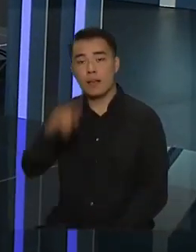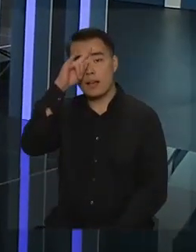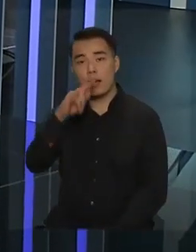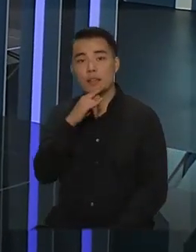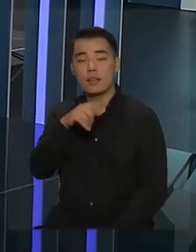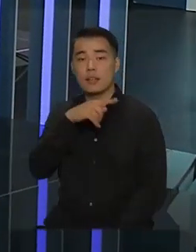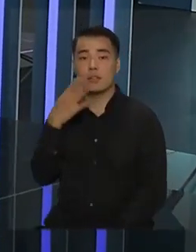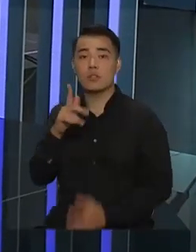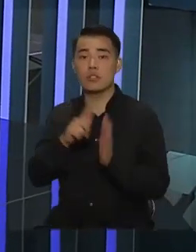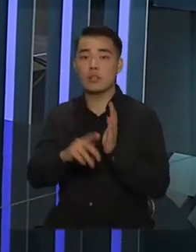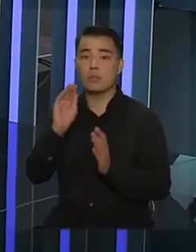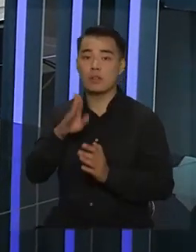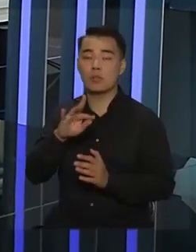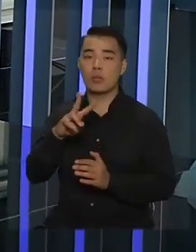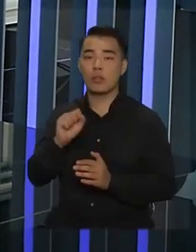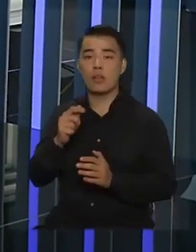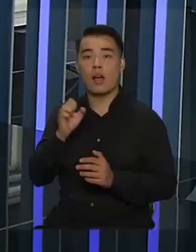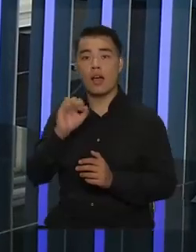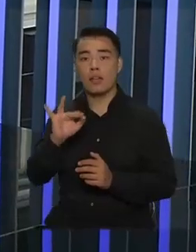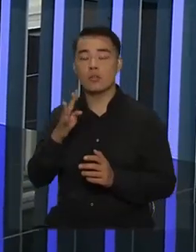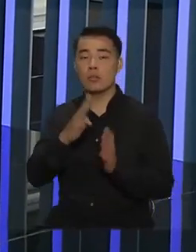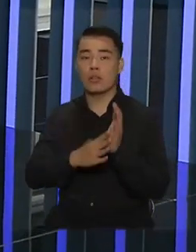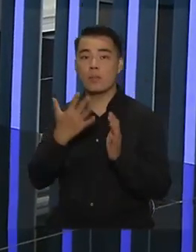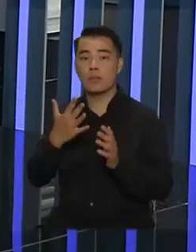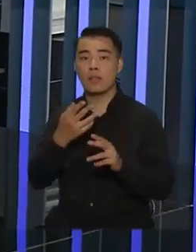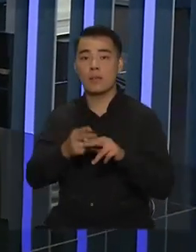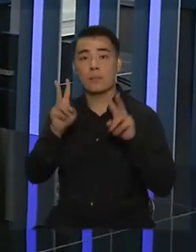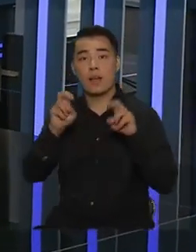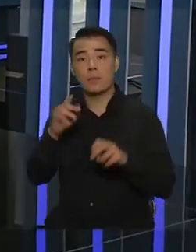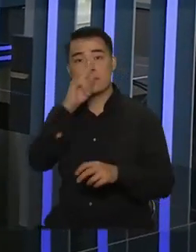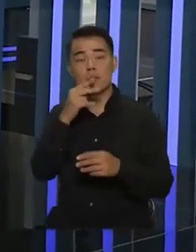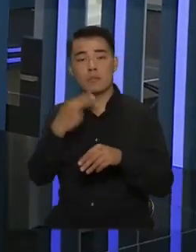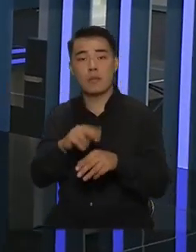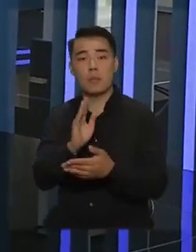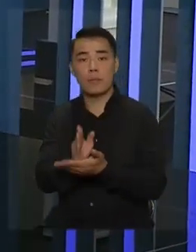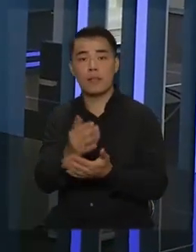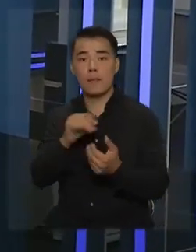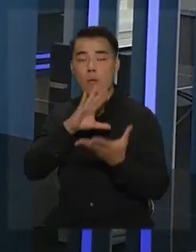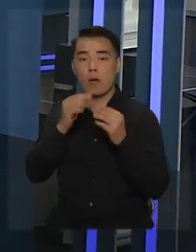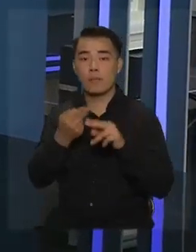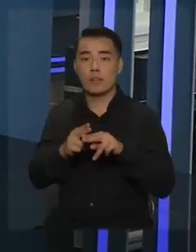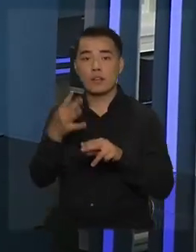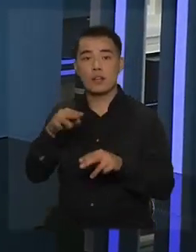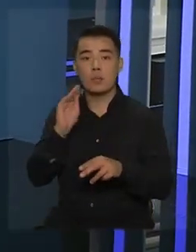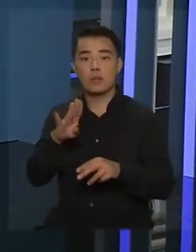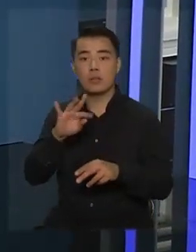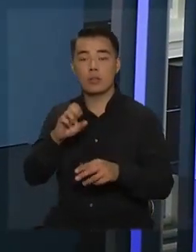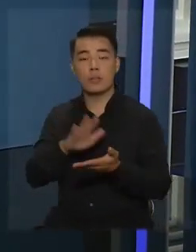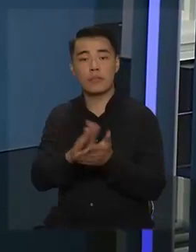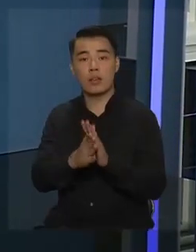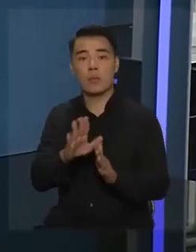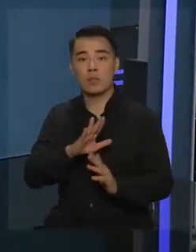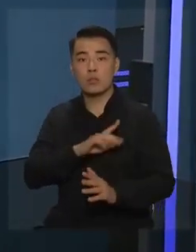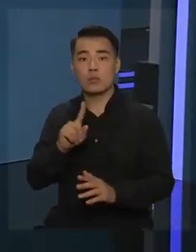Қазақстан Ресейден 70 мың тонна АИ-95 маркалы бензин сатып алмақ. Бастапқыда қос тарап 40 мың тоннаға келіскен еді,